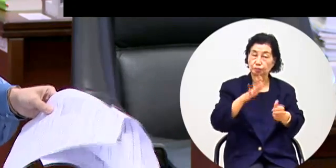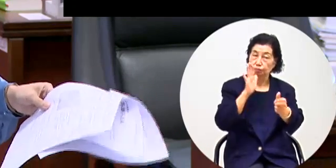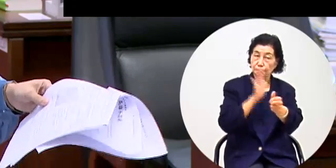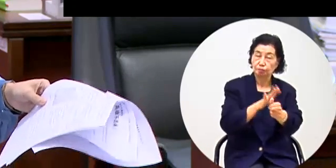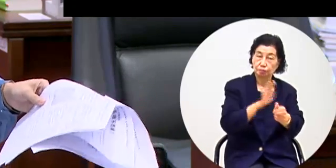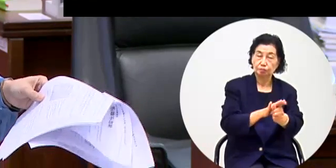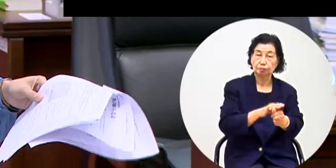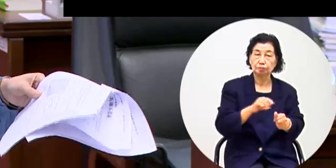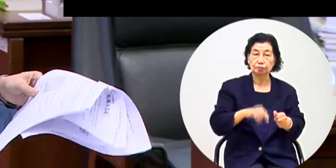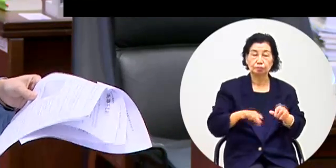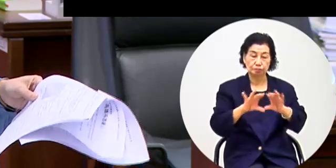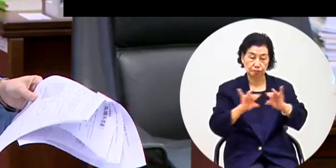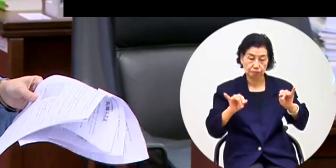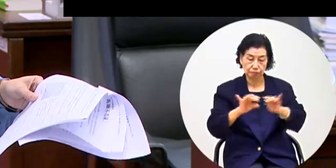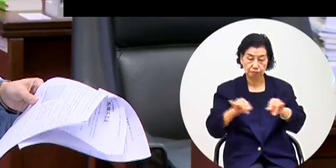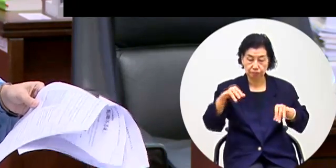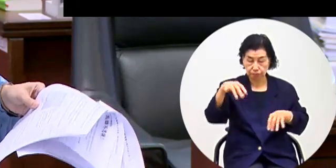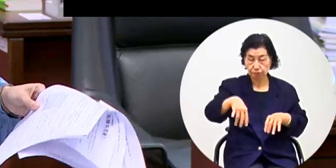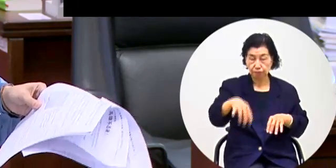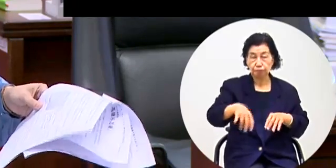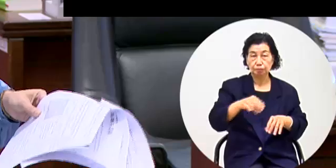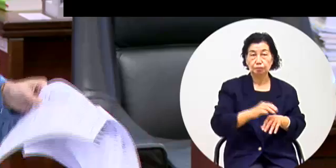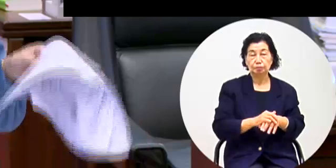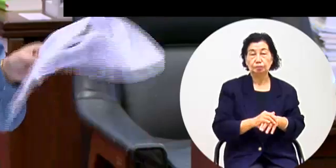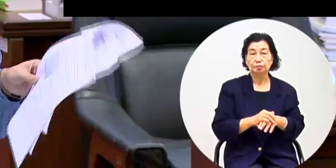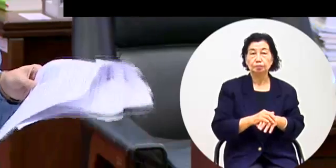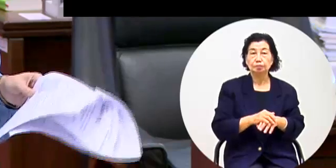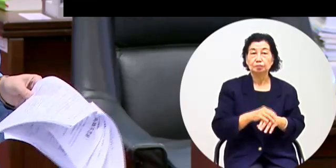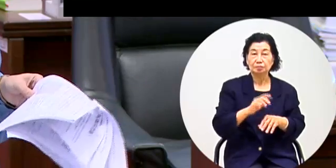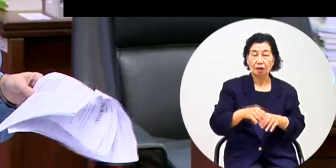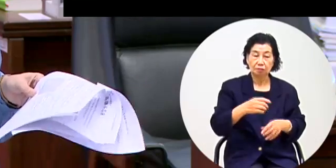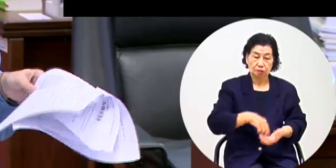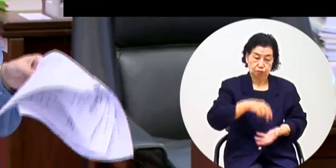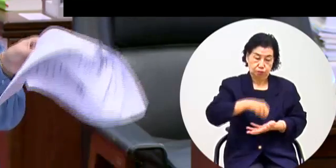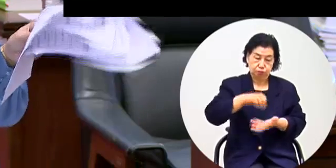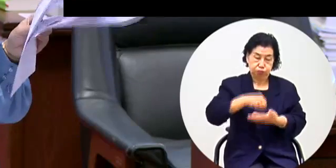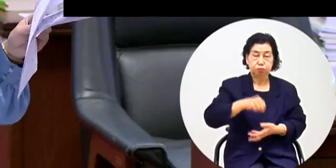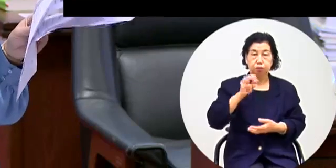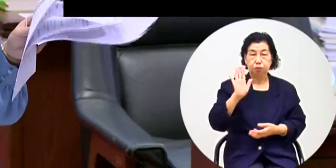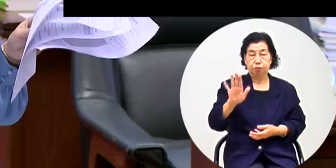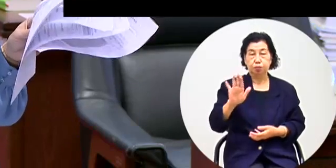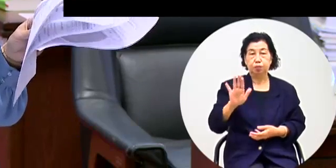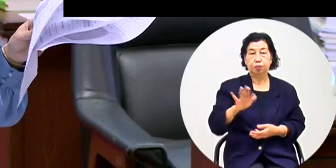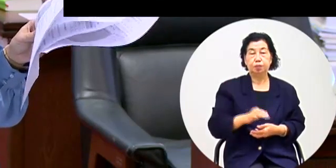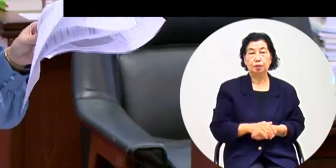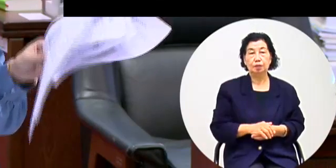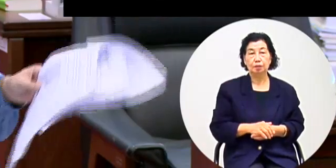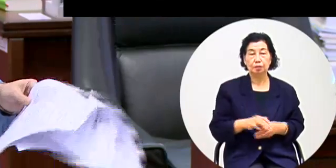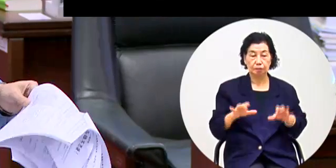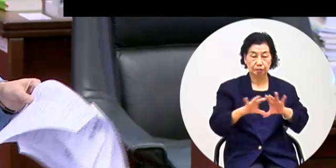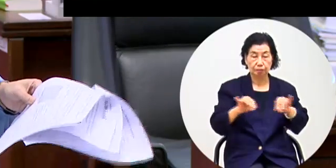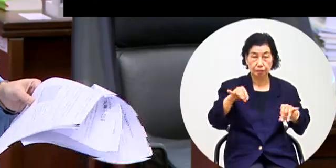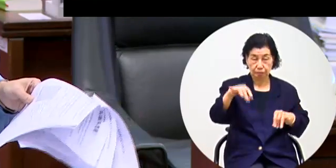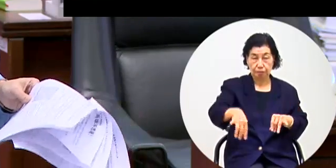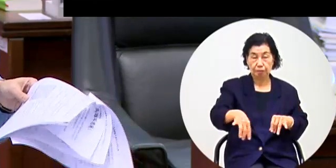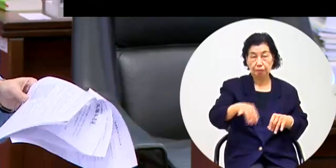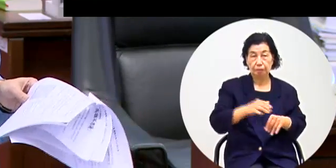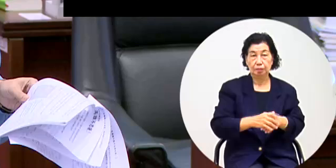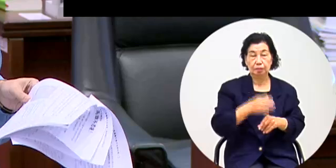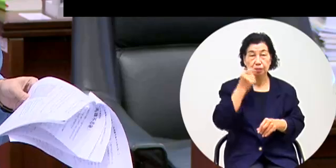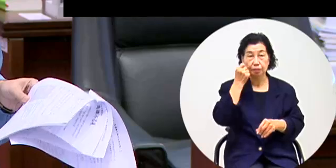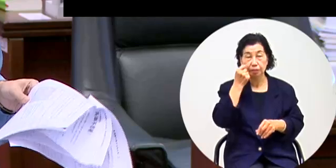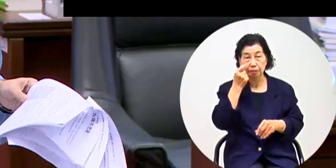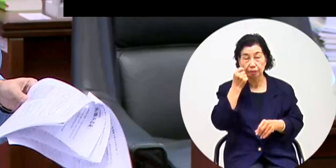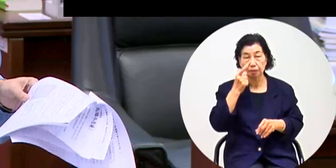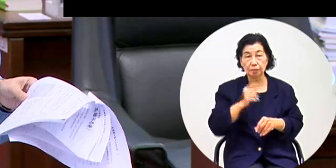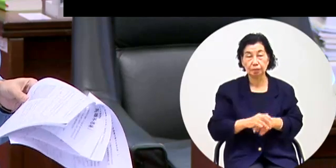情，的确是让人家觉得非常的担心。另外呢，在这个地方还有一个跟我们台南的东山乡很像的地方，就是它